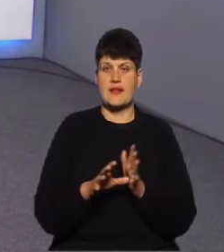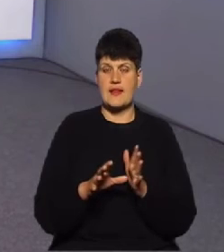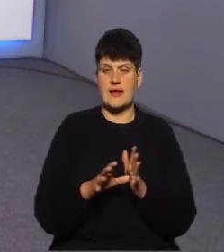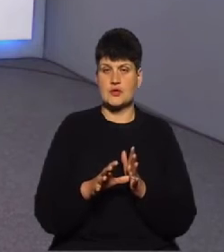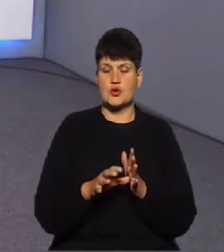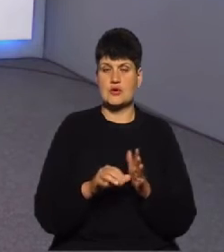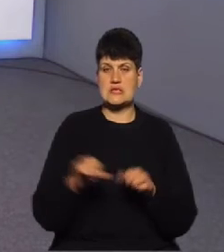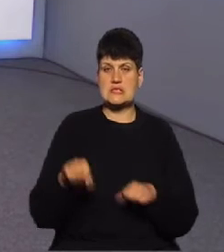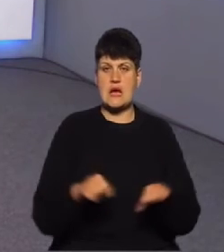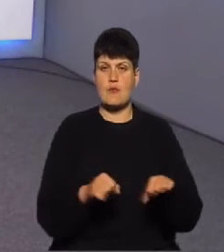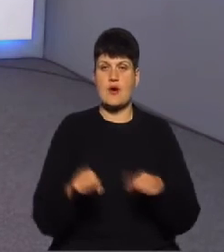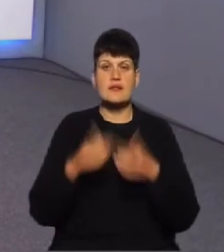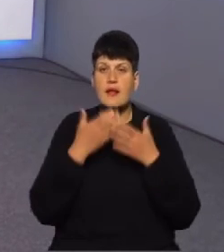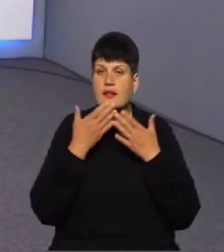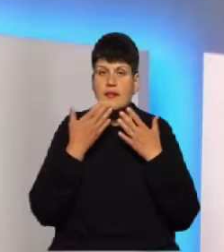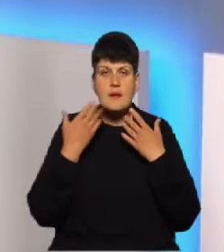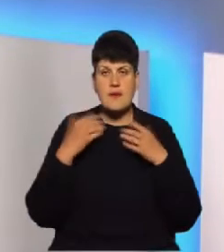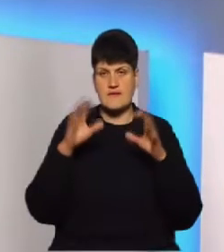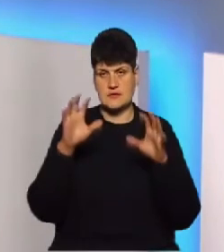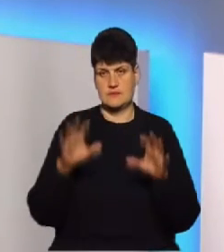на законодавчому рівні. Тобто,